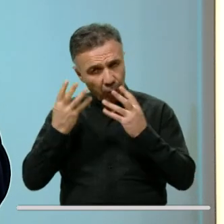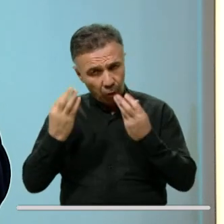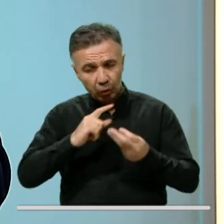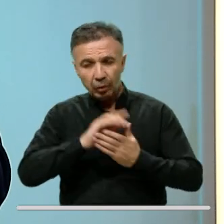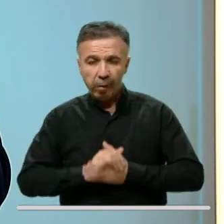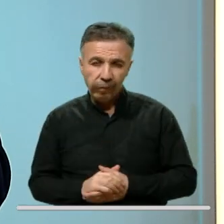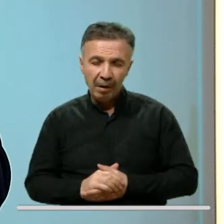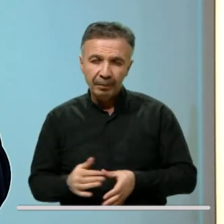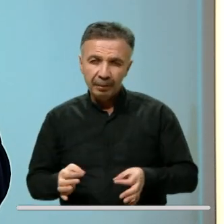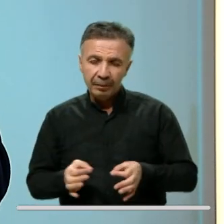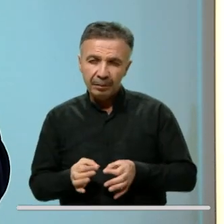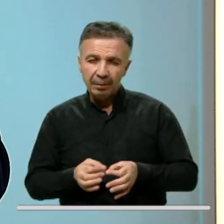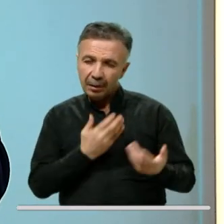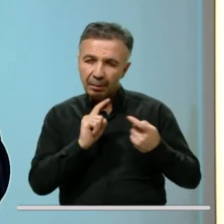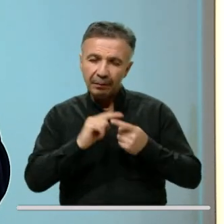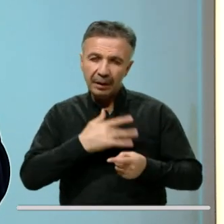Bismillahirrahmanirrahim.